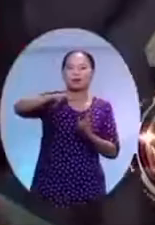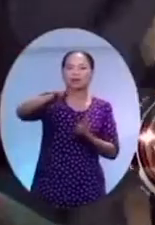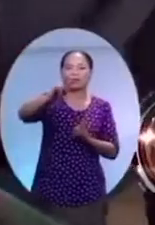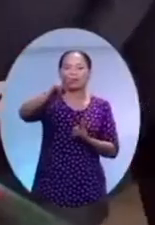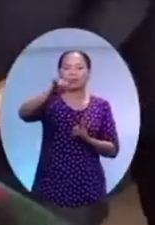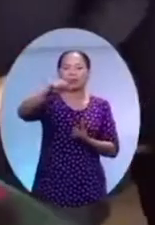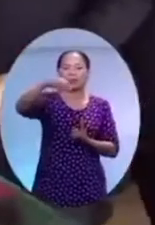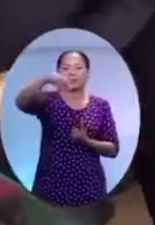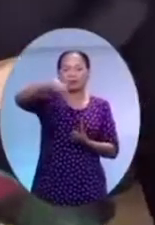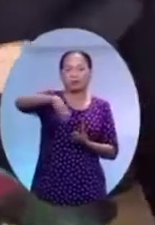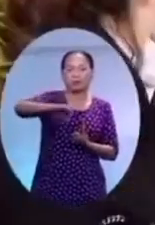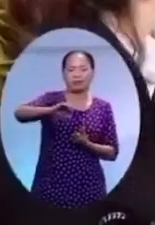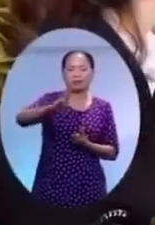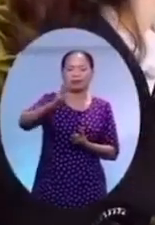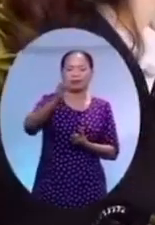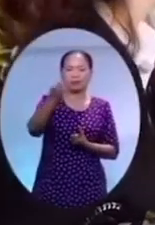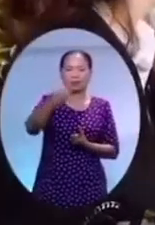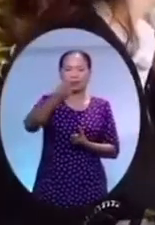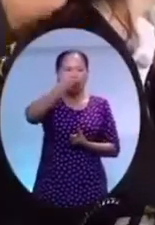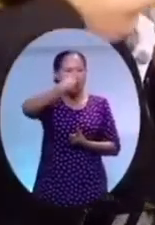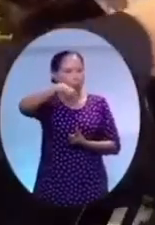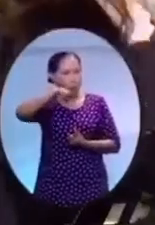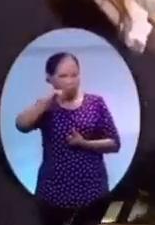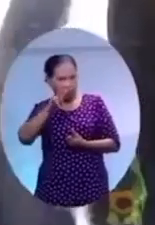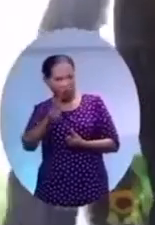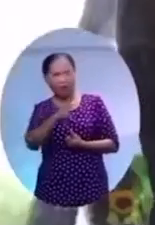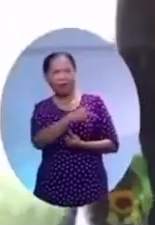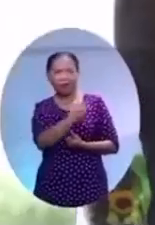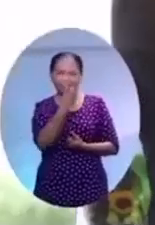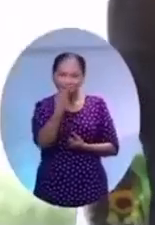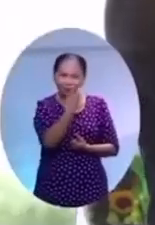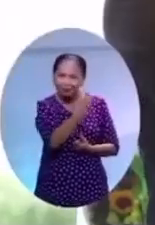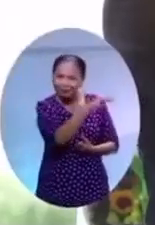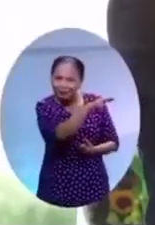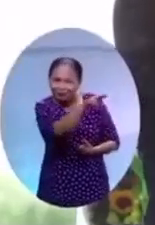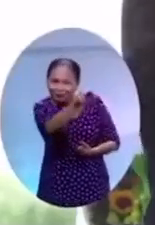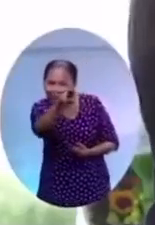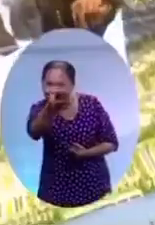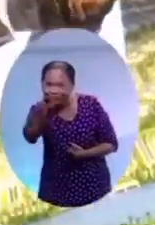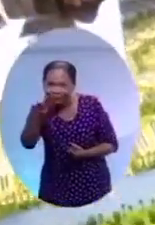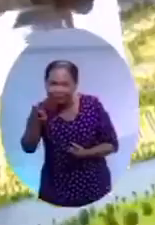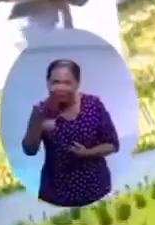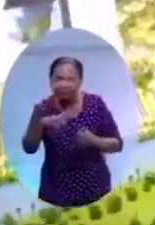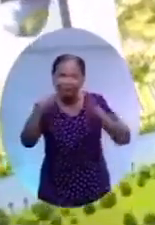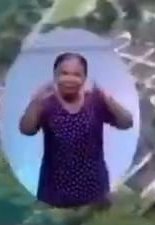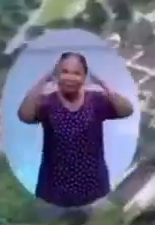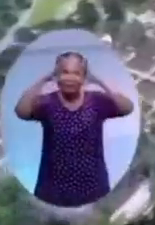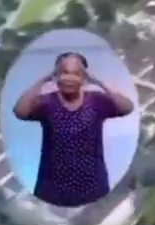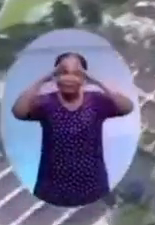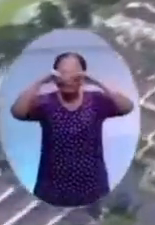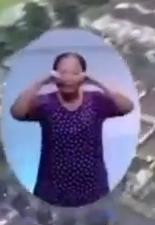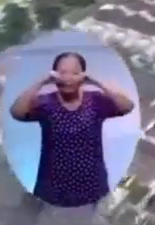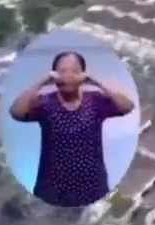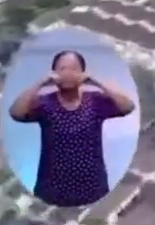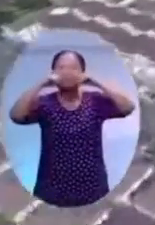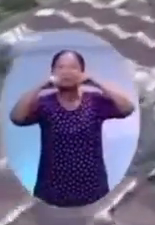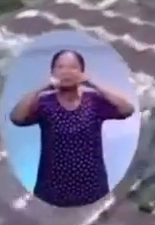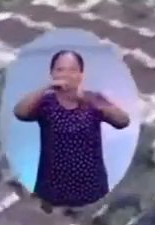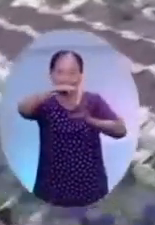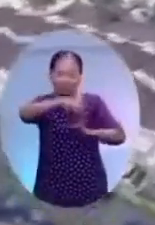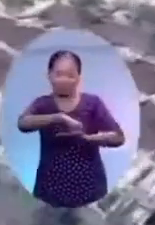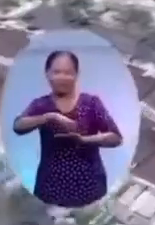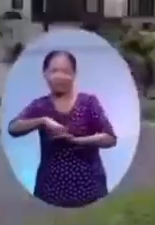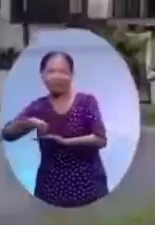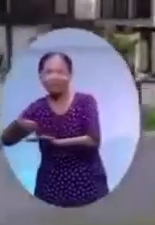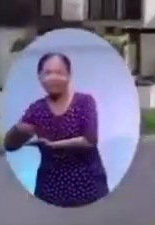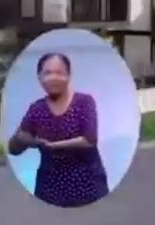Thọ, quận 2. Đến với sự kiện này, khách tham quan không chỉ cảm nhận được rõ nét về bức tranh tổng thể thị trường trong nhiều lĩnh vực, hơn hết là